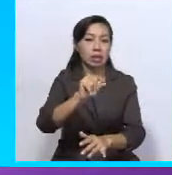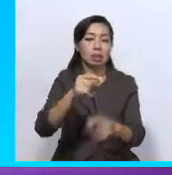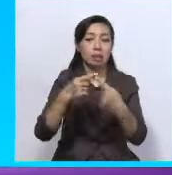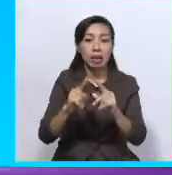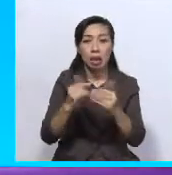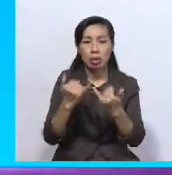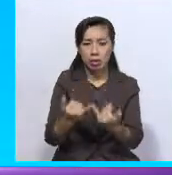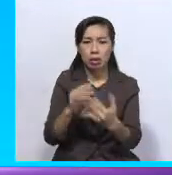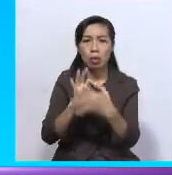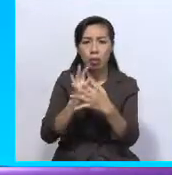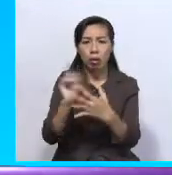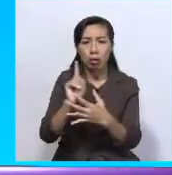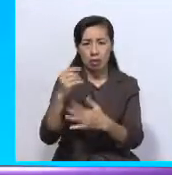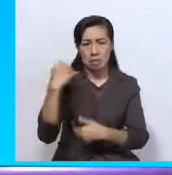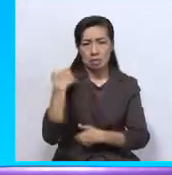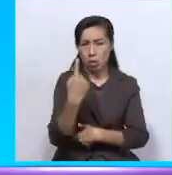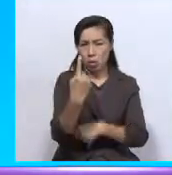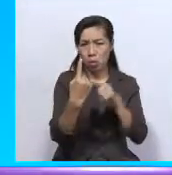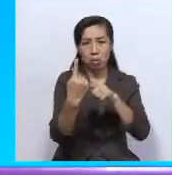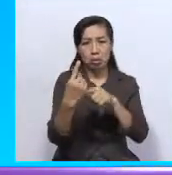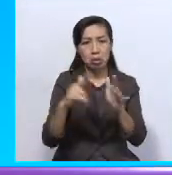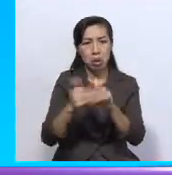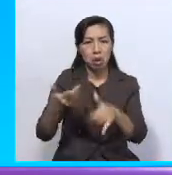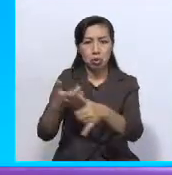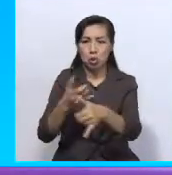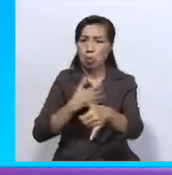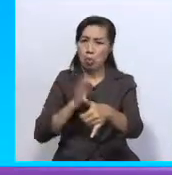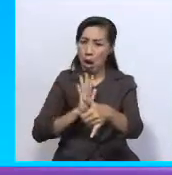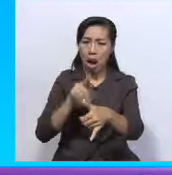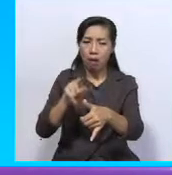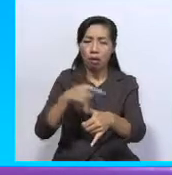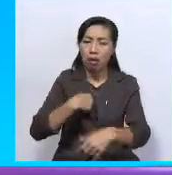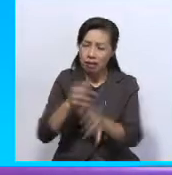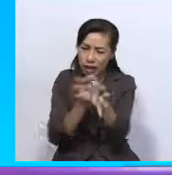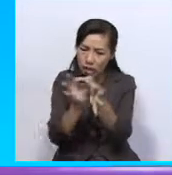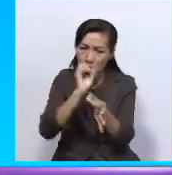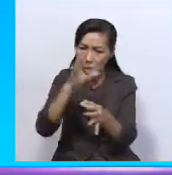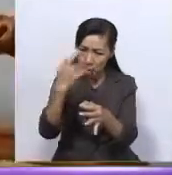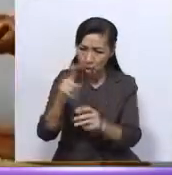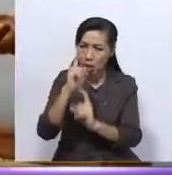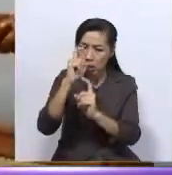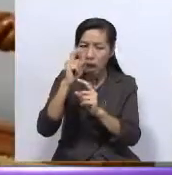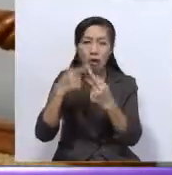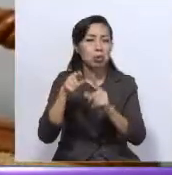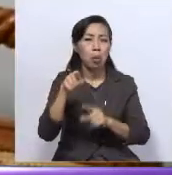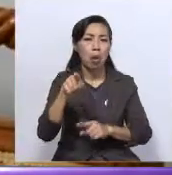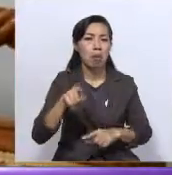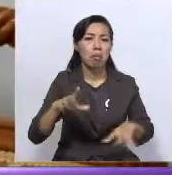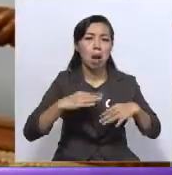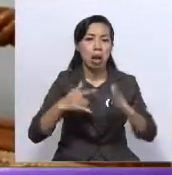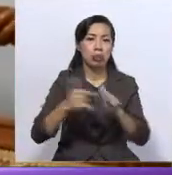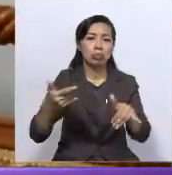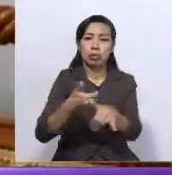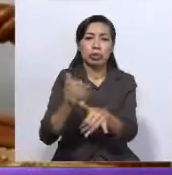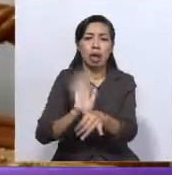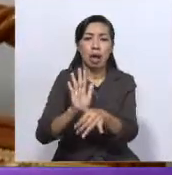แต่ตอนนี้ค่ะที่น่าเป็นห่วงก็คือว่ามี1คนที่ยังไม่ยอมฉีดเจ้าหน้าที่ก็ได้พยายามชี้แจงถึงอันตรายที่เกิดขึ้นแล้วนะคะนอกจาก